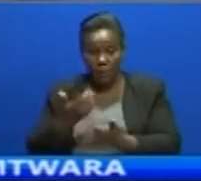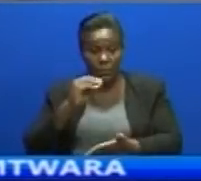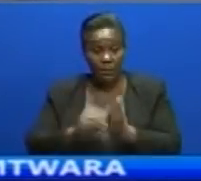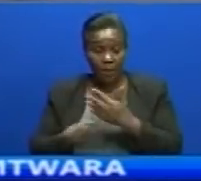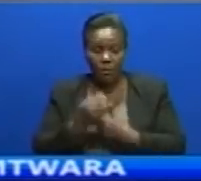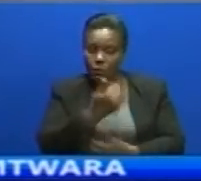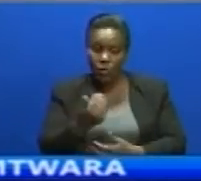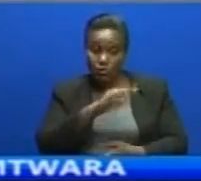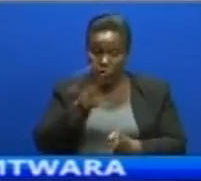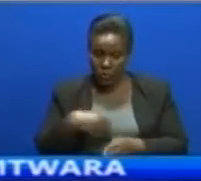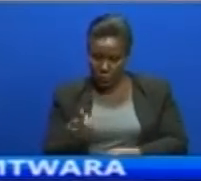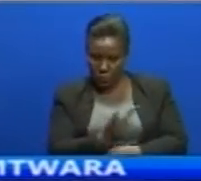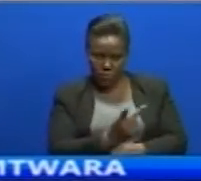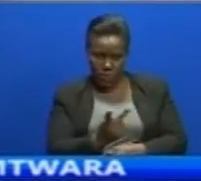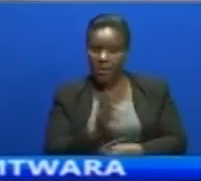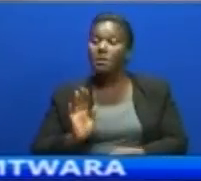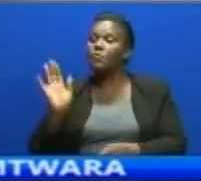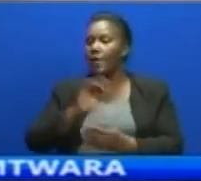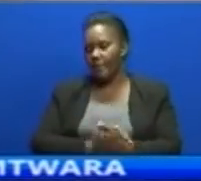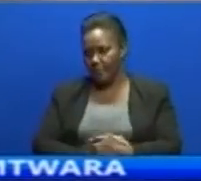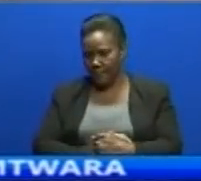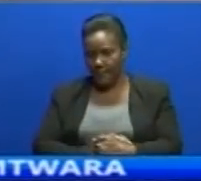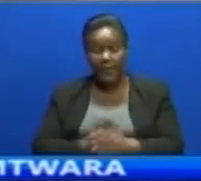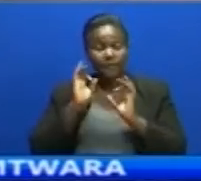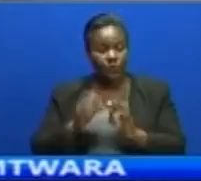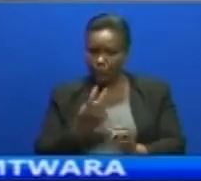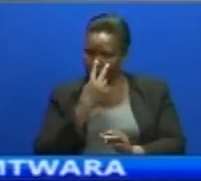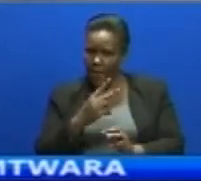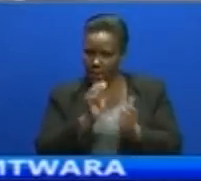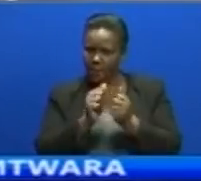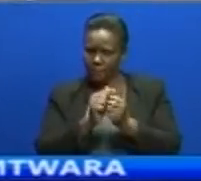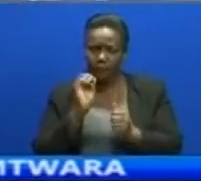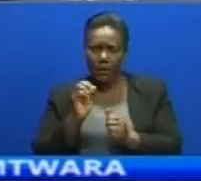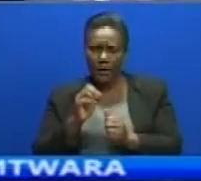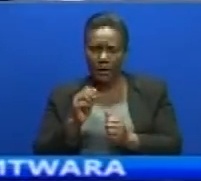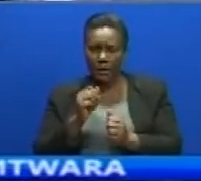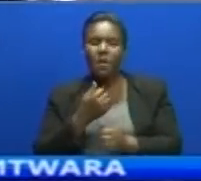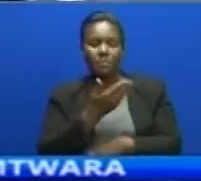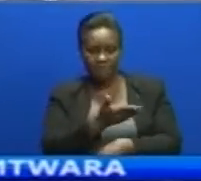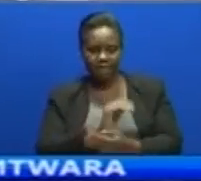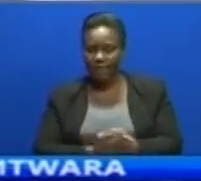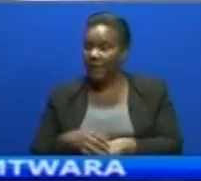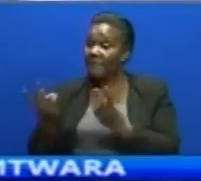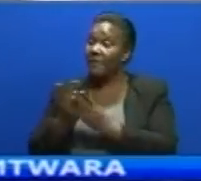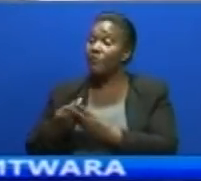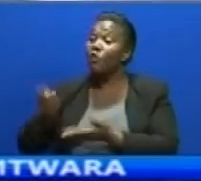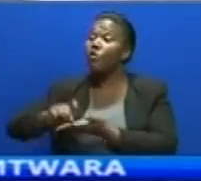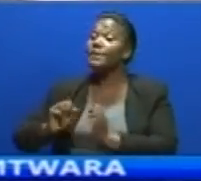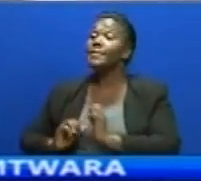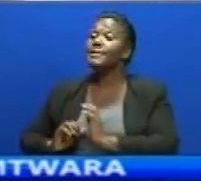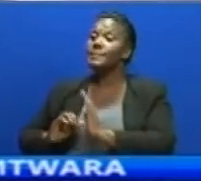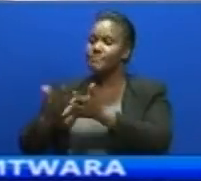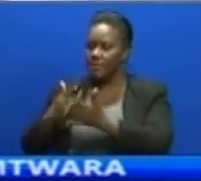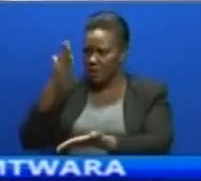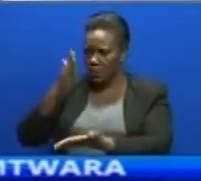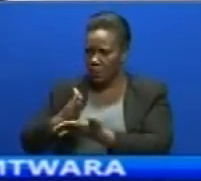ni wapata, kwamba aliangalie kwa mapana na marefu jambo hili, lakini pia yeye pia aongeze kasi juu ya kauli hii kutufikisha